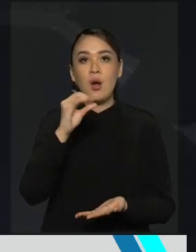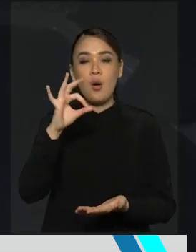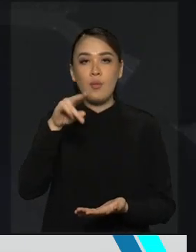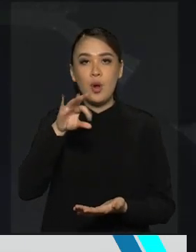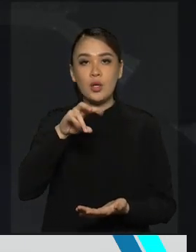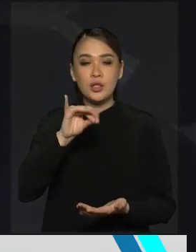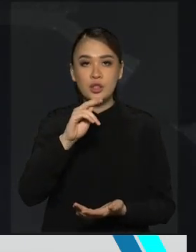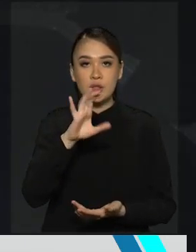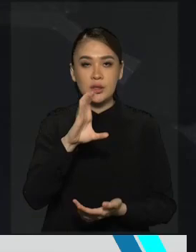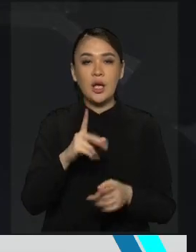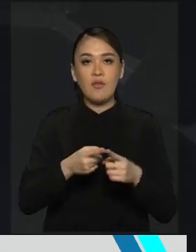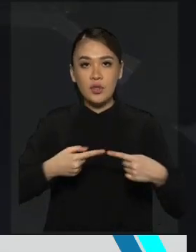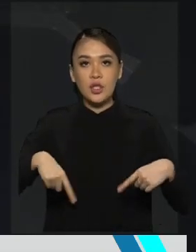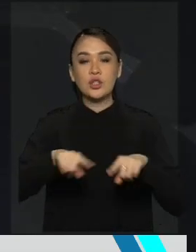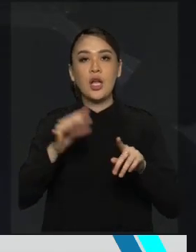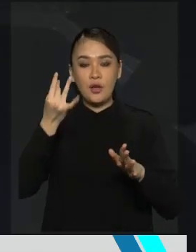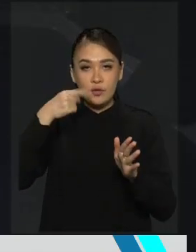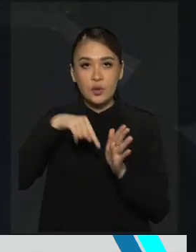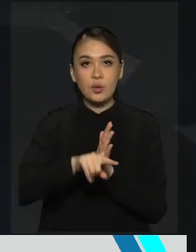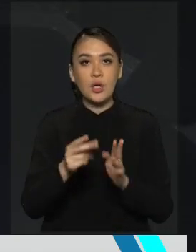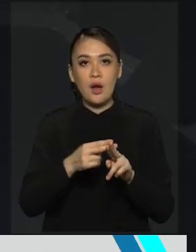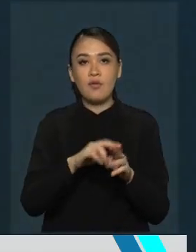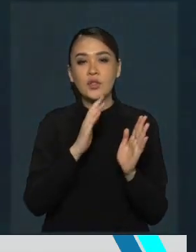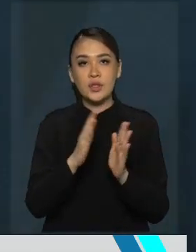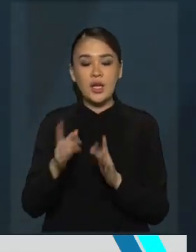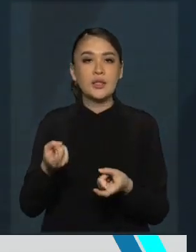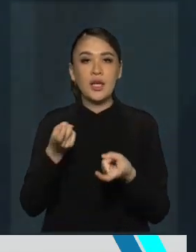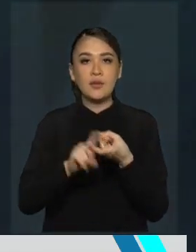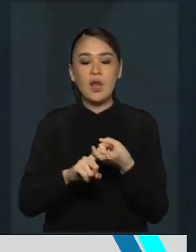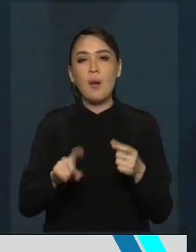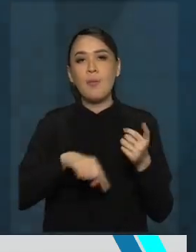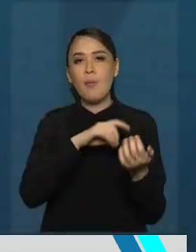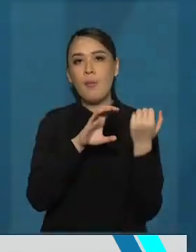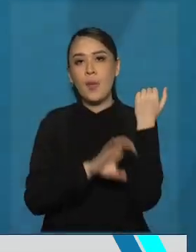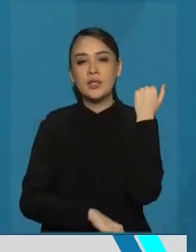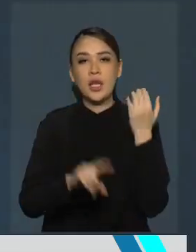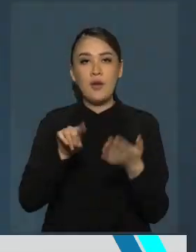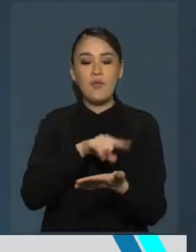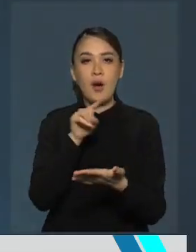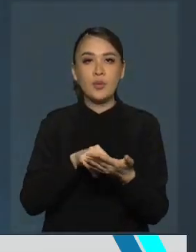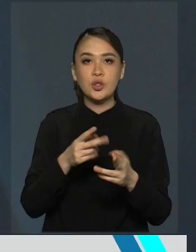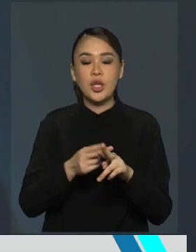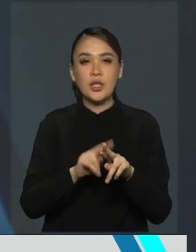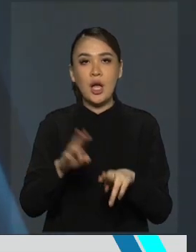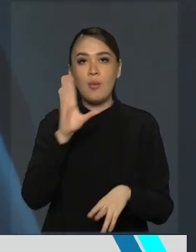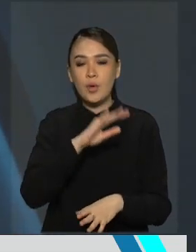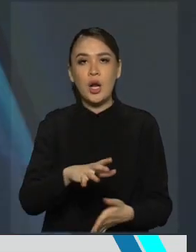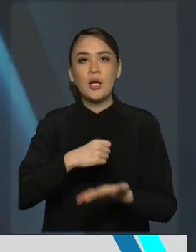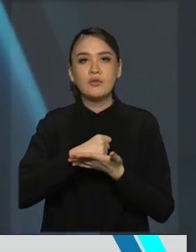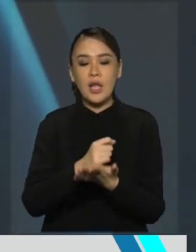обстановки, внешней и внутренней, выстраивать соответственно. Последний вопрос, который касается текущей повестки официальной